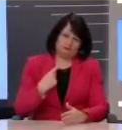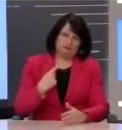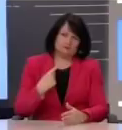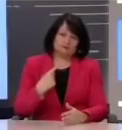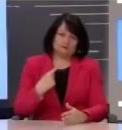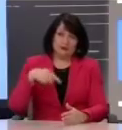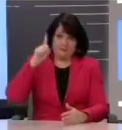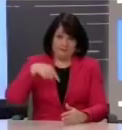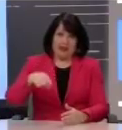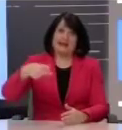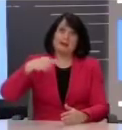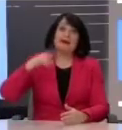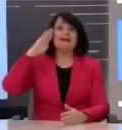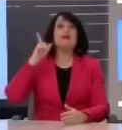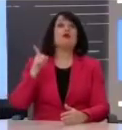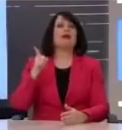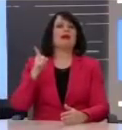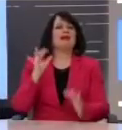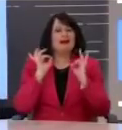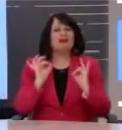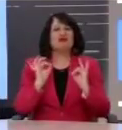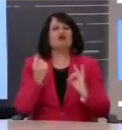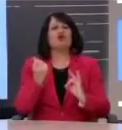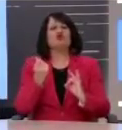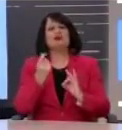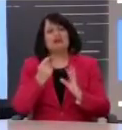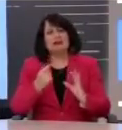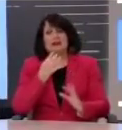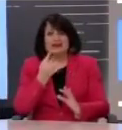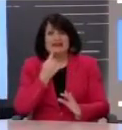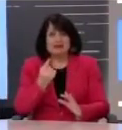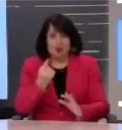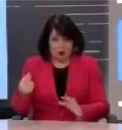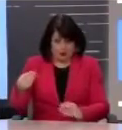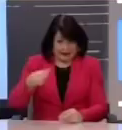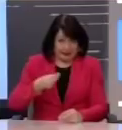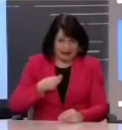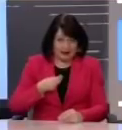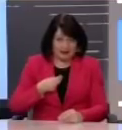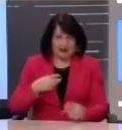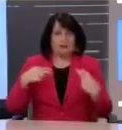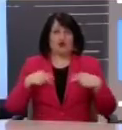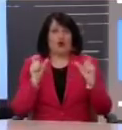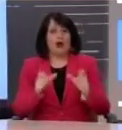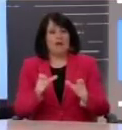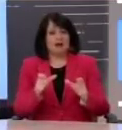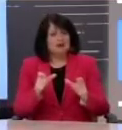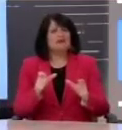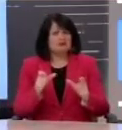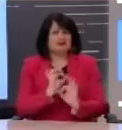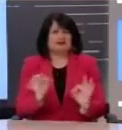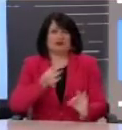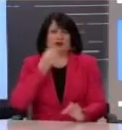αναμένεται τις επόμενες μέρες και σας διαβεβαιώνω ότι με το που θα έρθει στο Υπουργείο Άμυνας